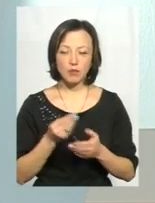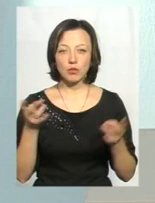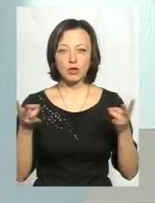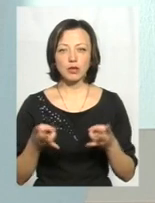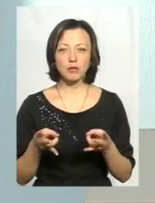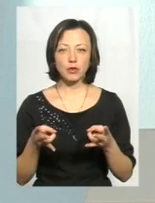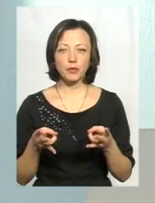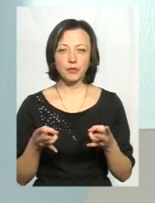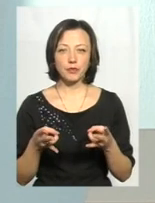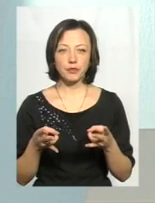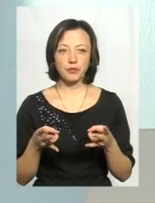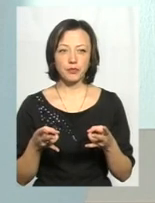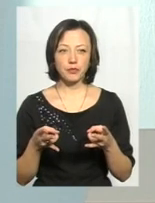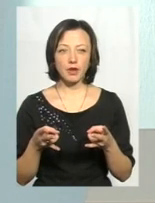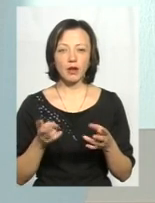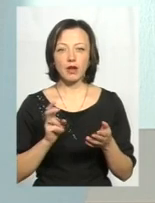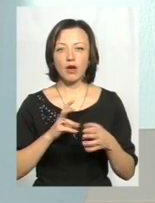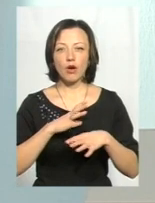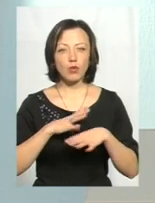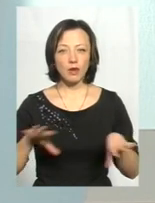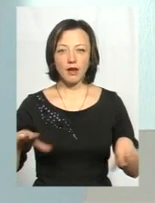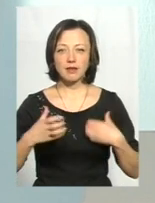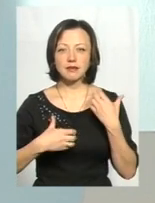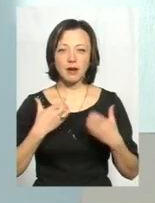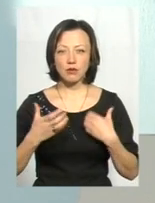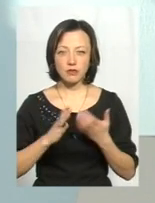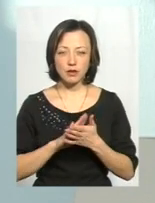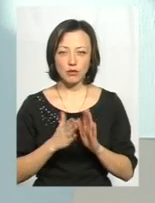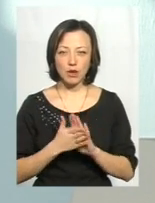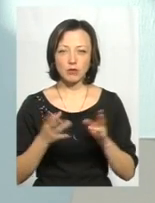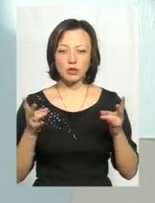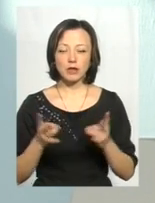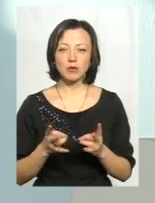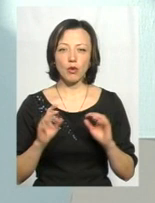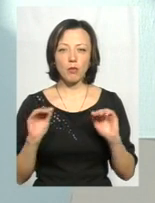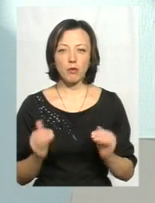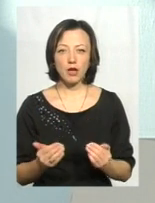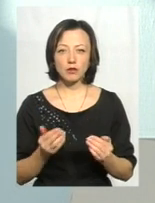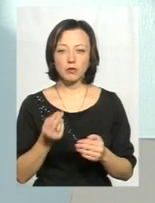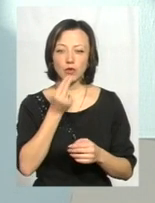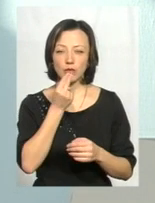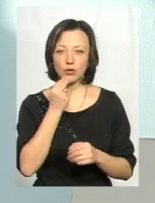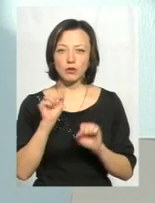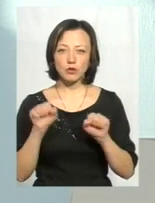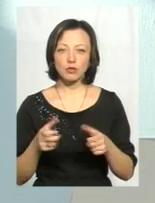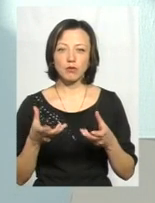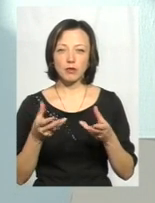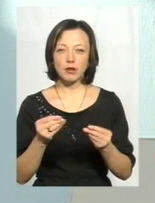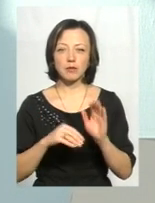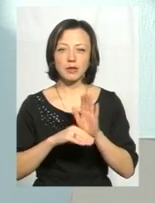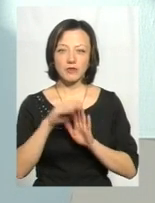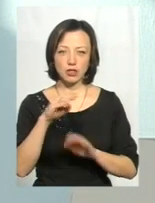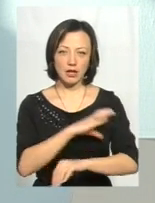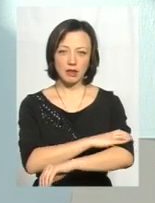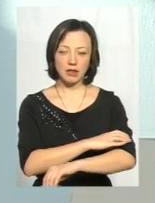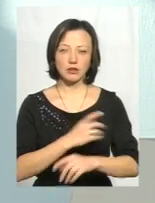потрібно уникати стресових ситуацій, потрібно обмежувати продукти, які можуть вплинути на підвищення того